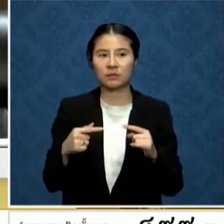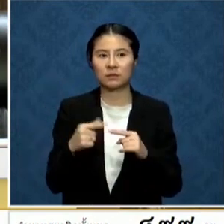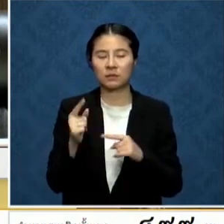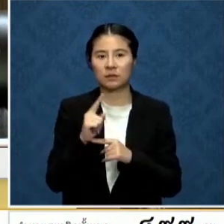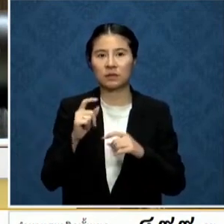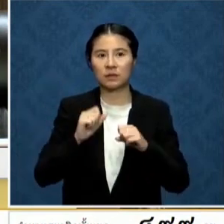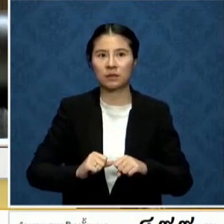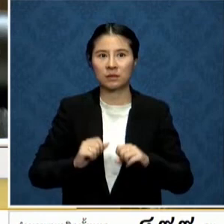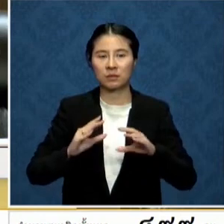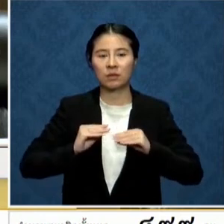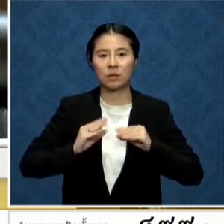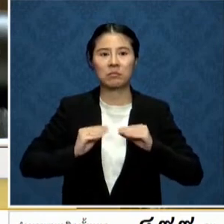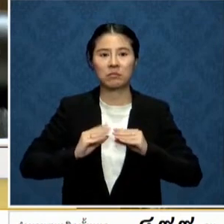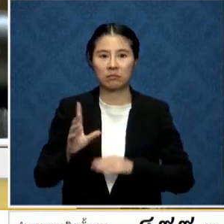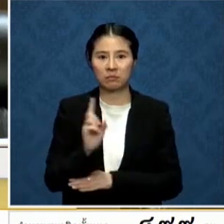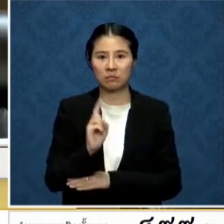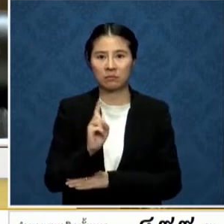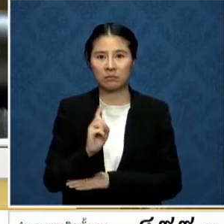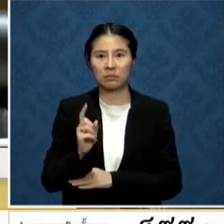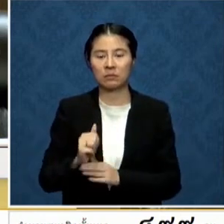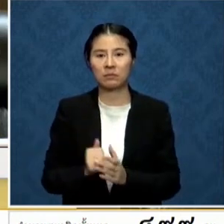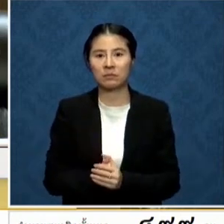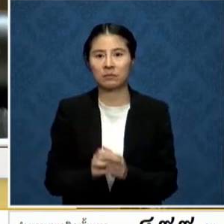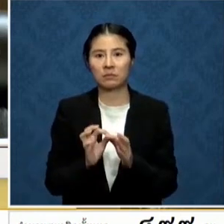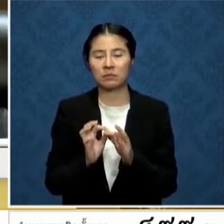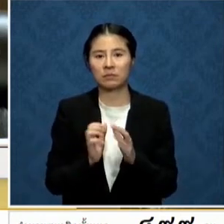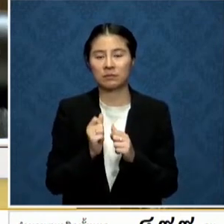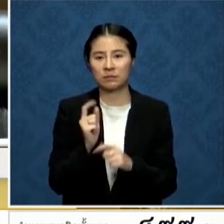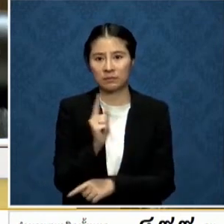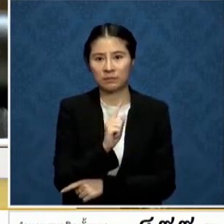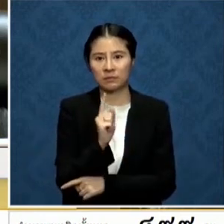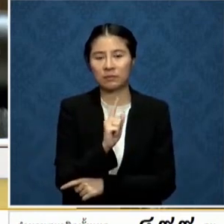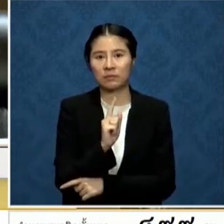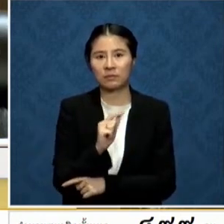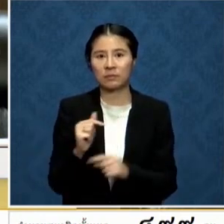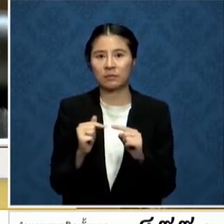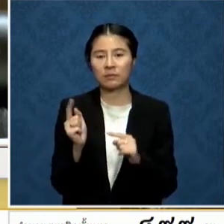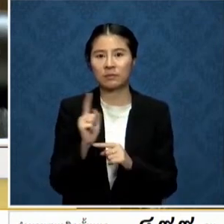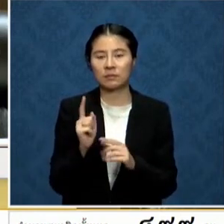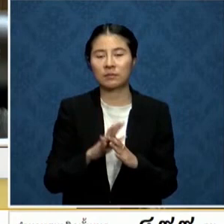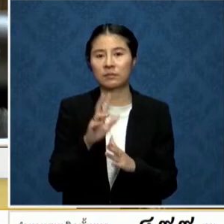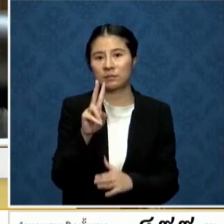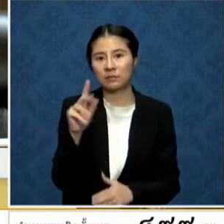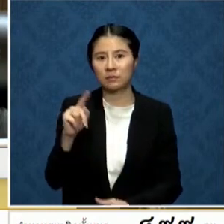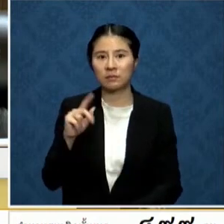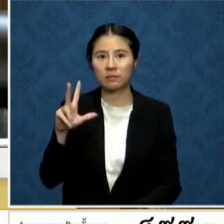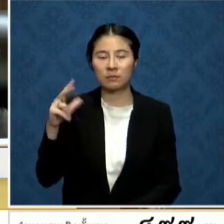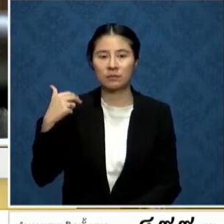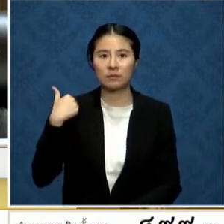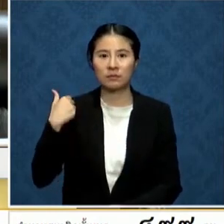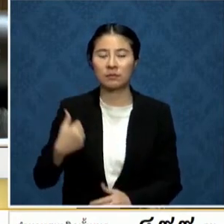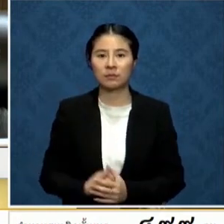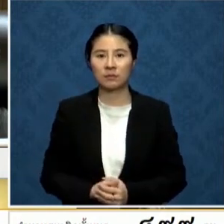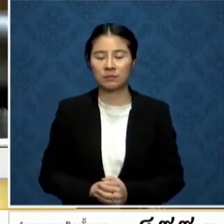มีมติเห็นชอบไม่เห็นชอบเนี่ยเกิดมีเห็นชอบไม่เกิน 2ใน 3แล้วทุกเรื่องก็ไม่ผ่าน